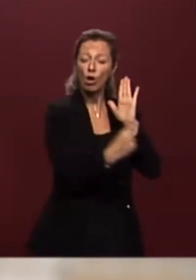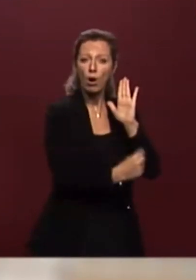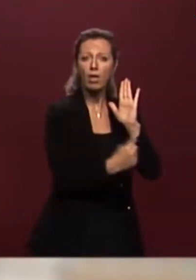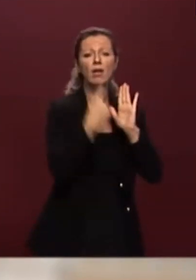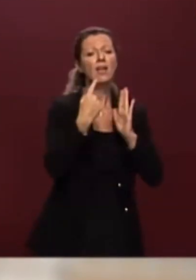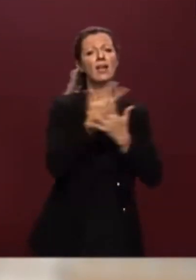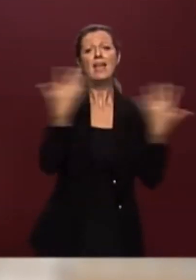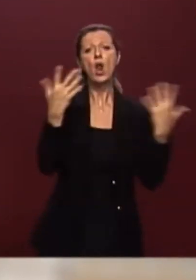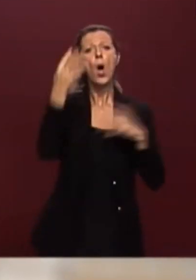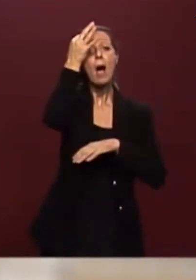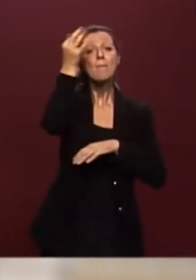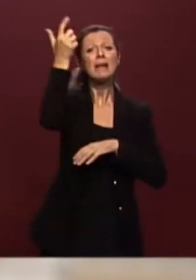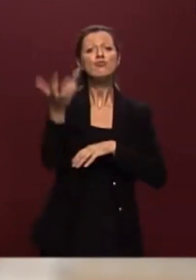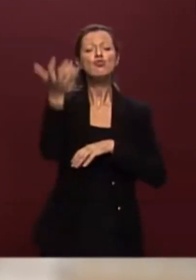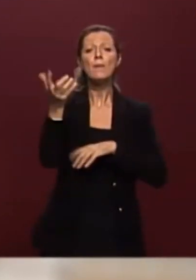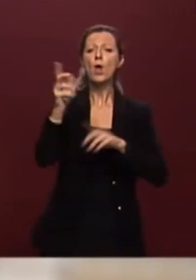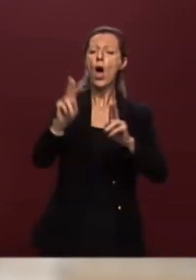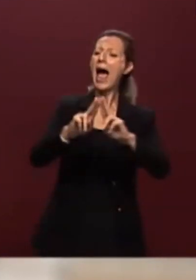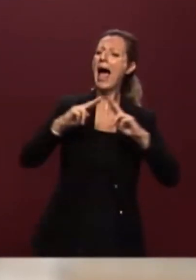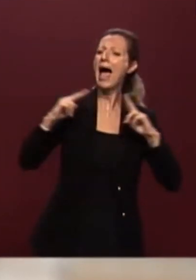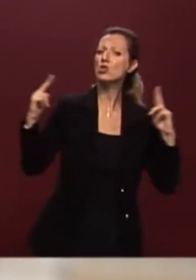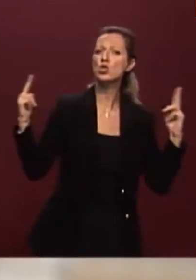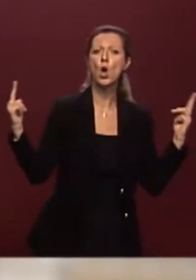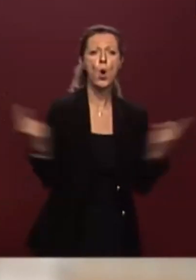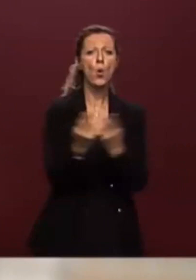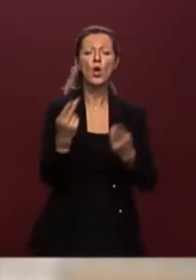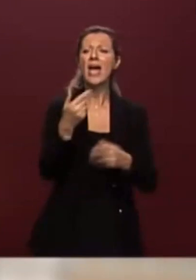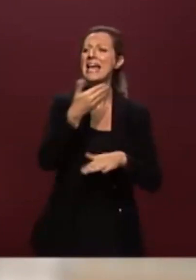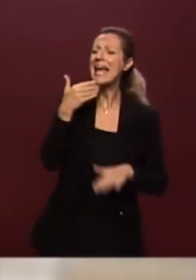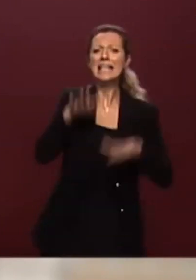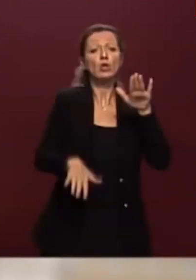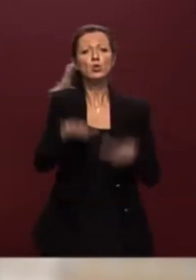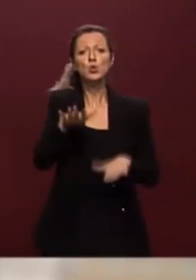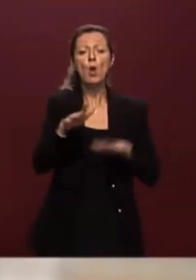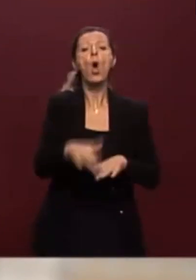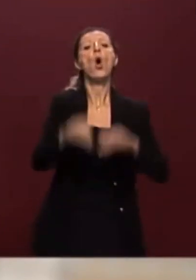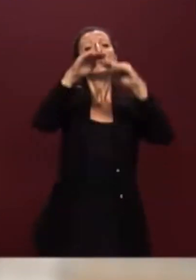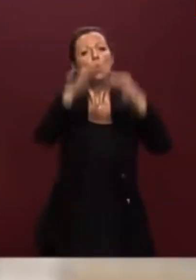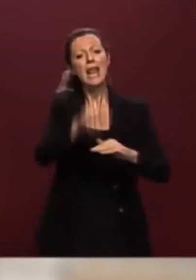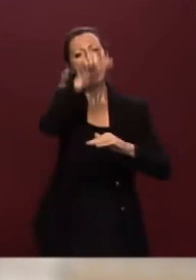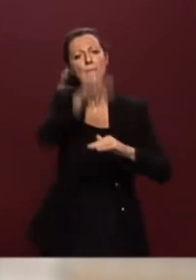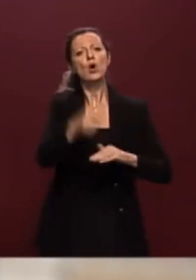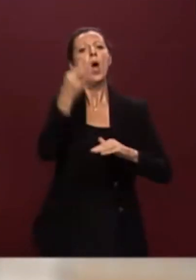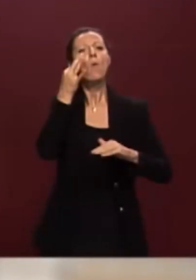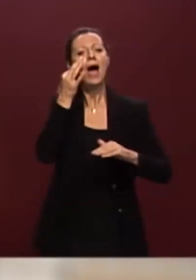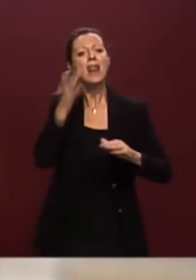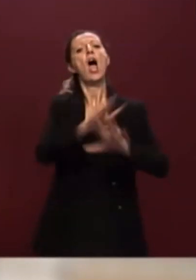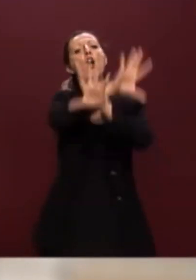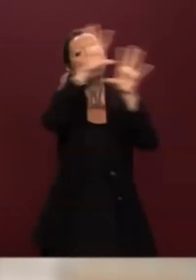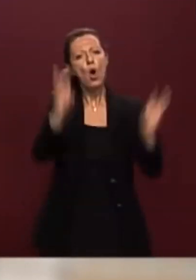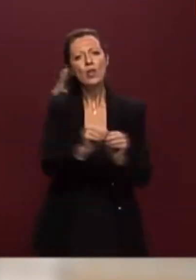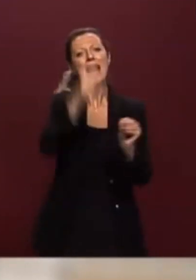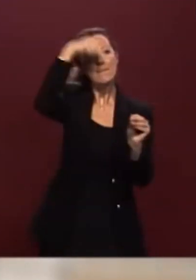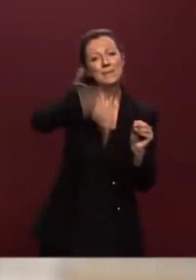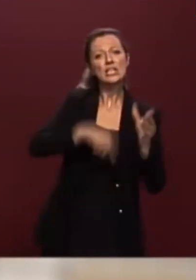il principio assoluto e incondizionato alla tutela della persona umana nella sua integrità